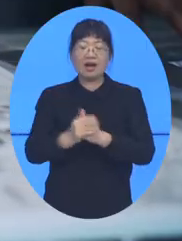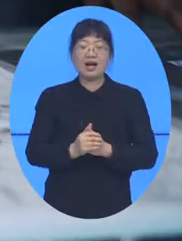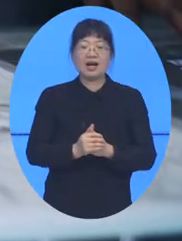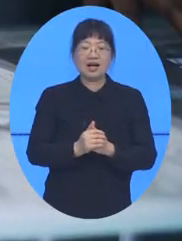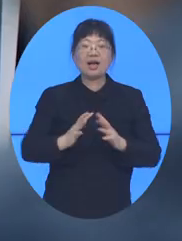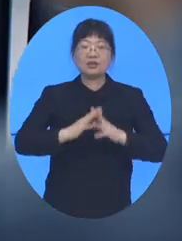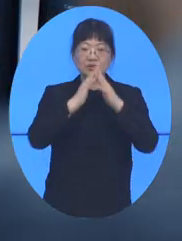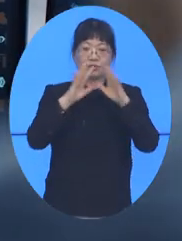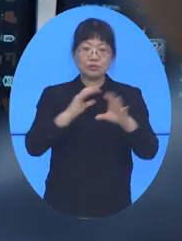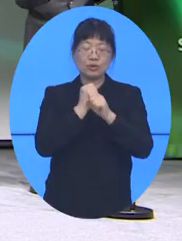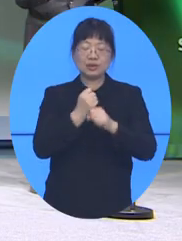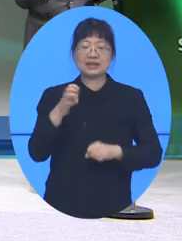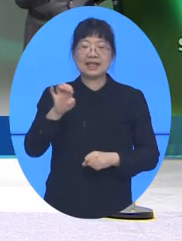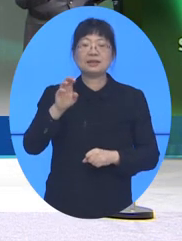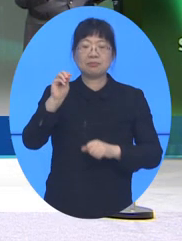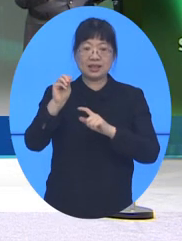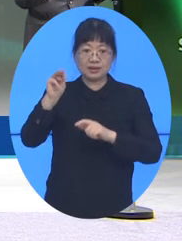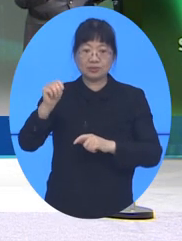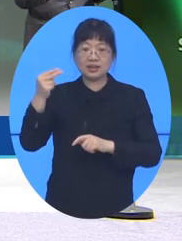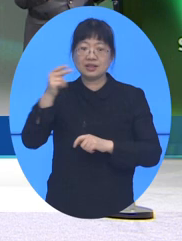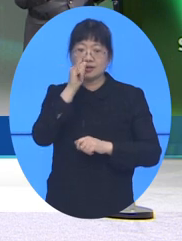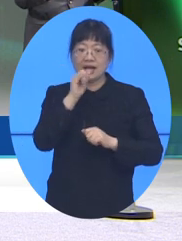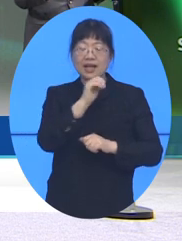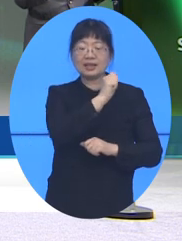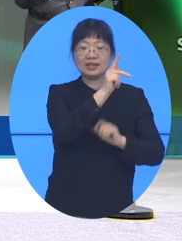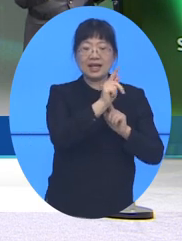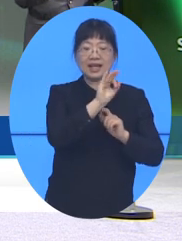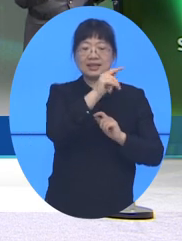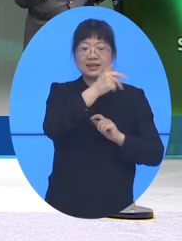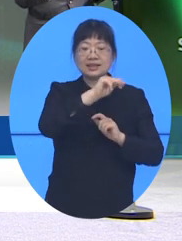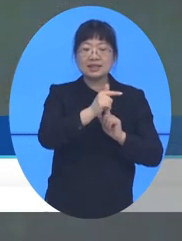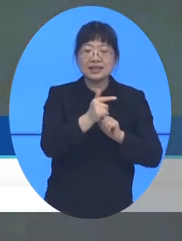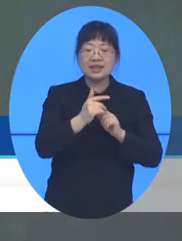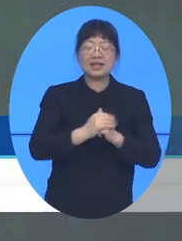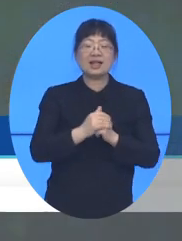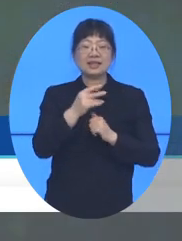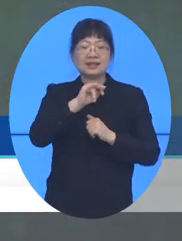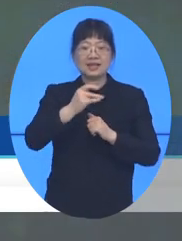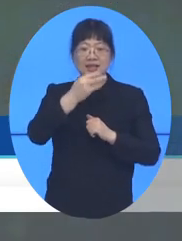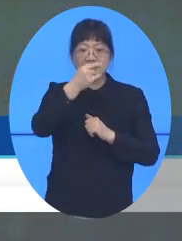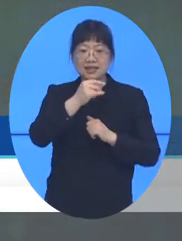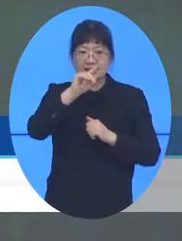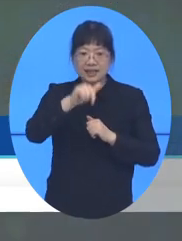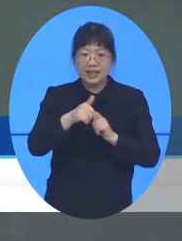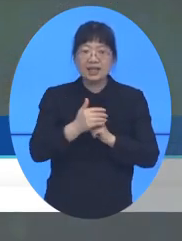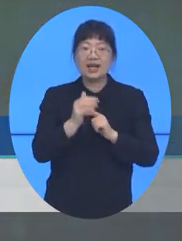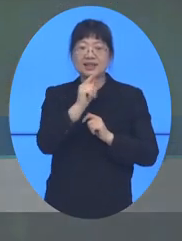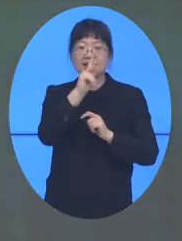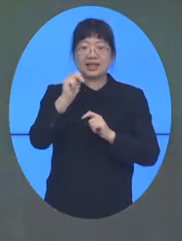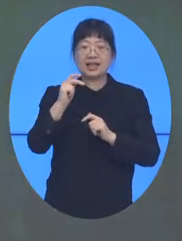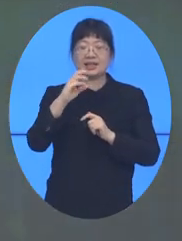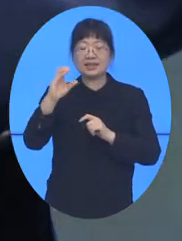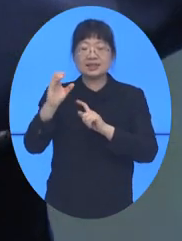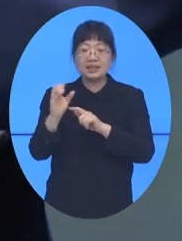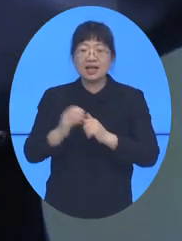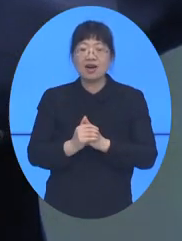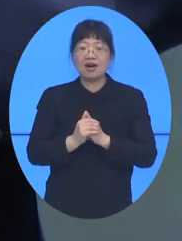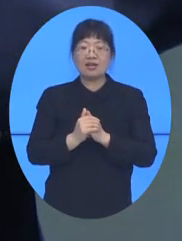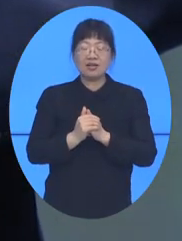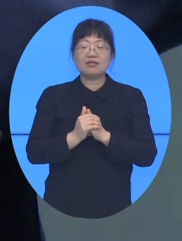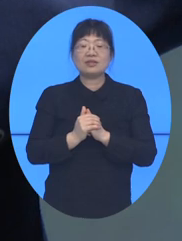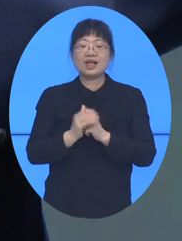40만 제곱미터에 달합니다. SK 이노베이션과 SK 에너지, SK 지오센트릭, SK 온, SKC,